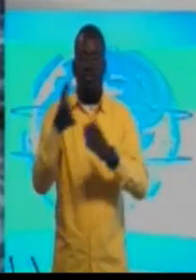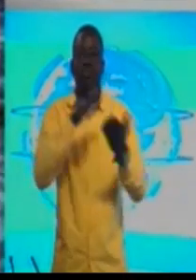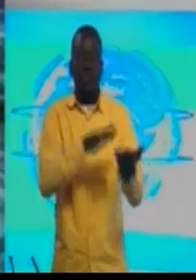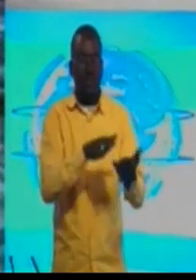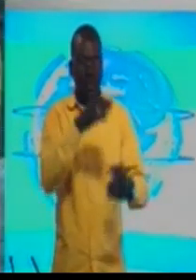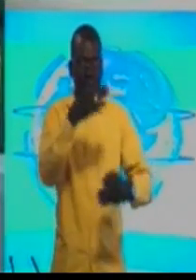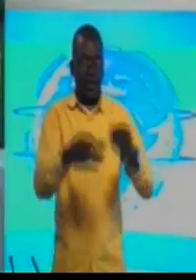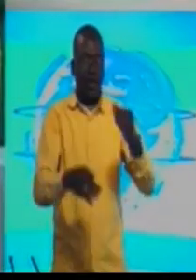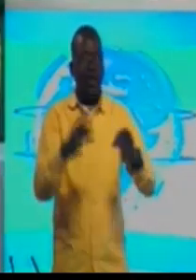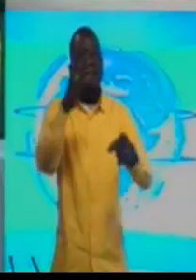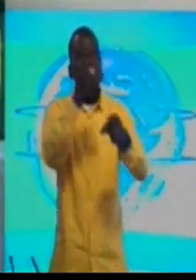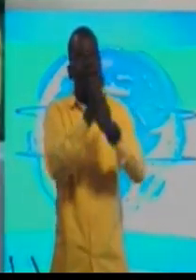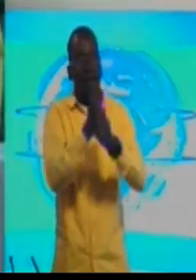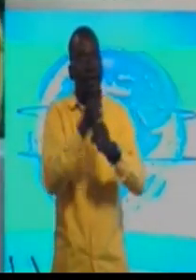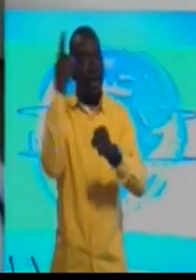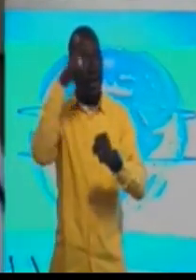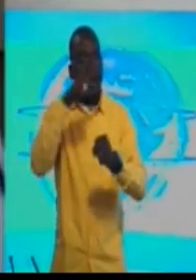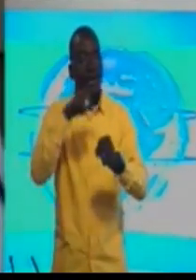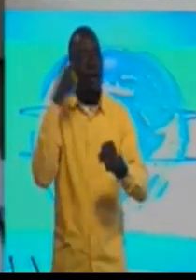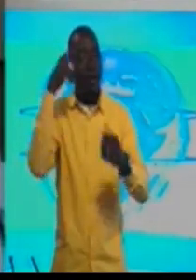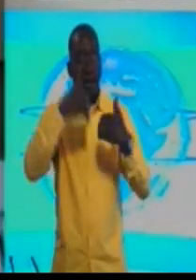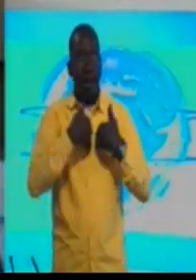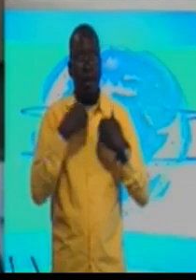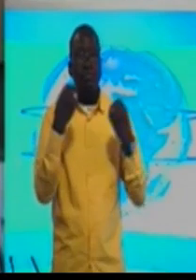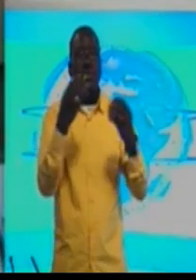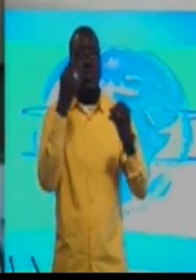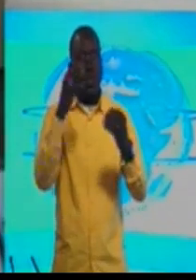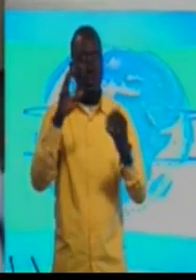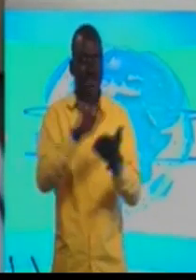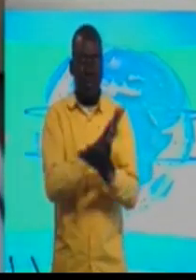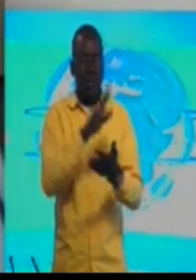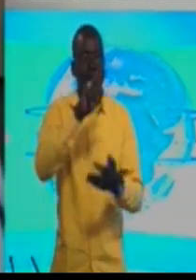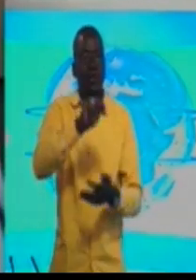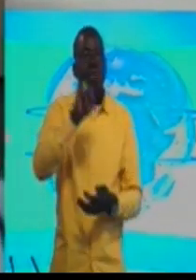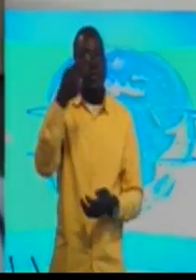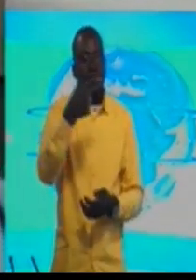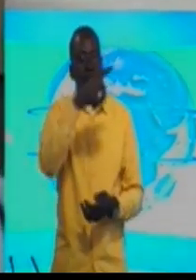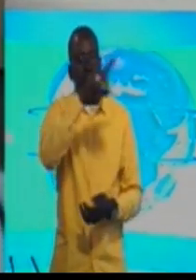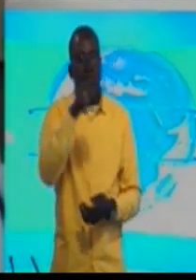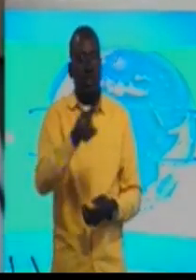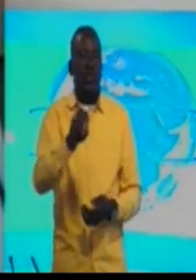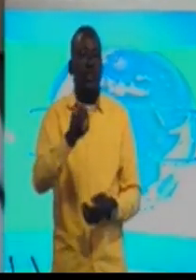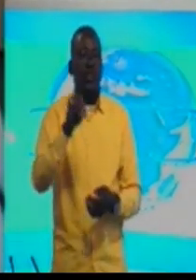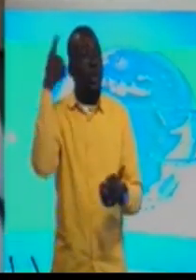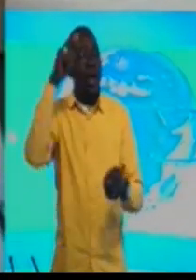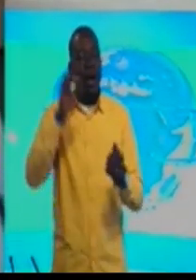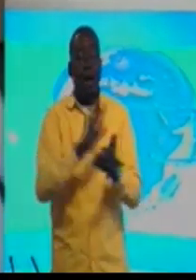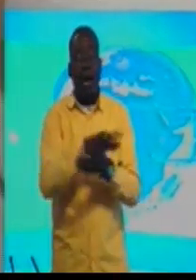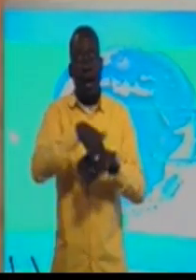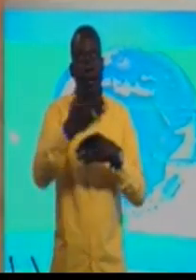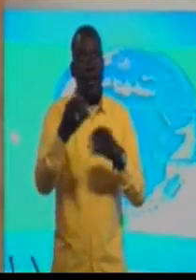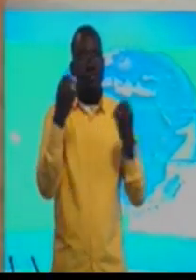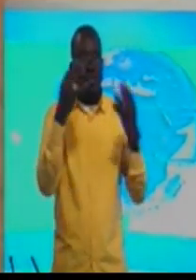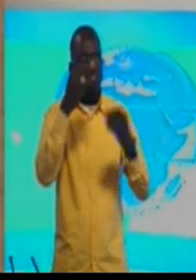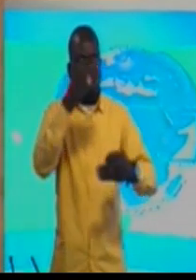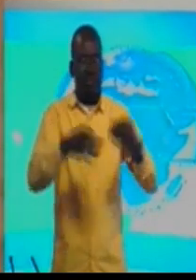justice burkinabé gagne en galon et est sur plusieurs fronts, notamment le dossier Norbert Zongo. Après de longs mois de bataille judiciaire, la